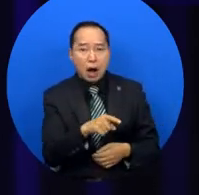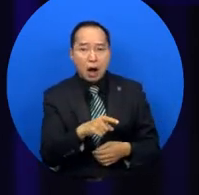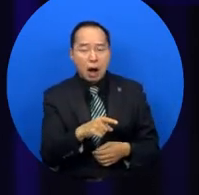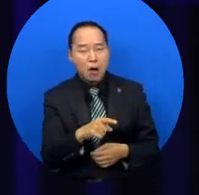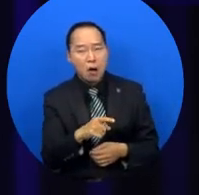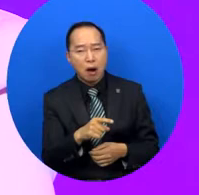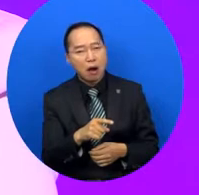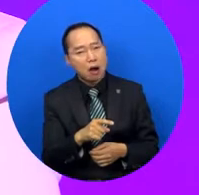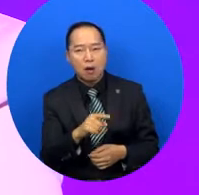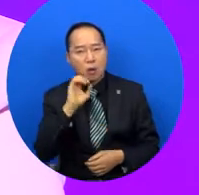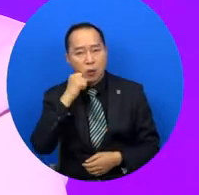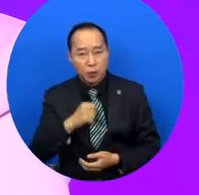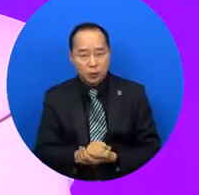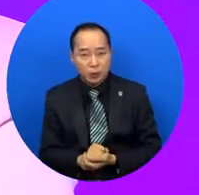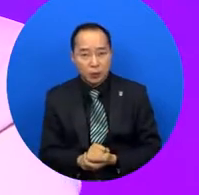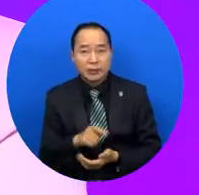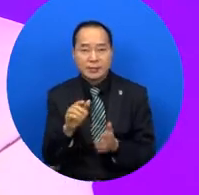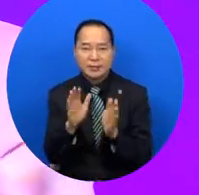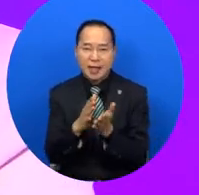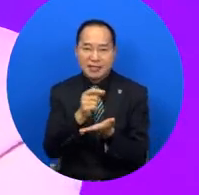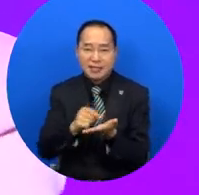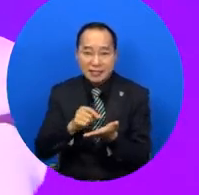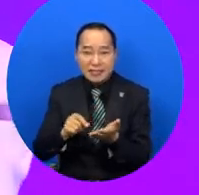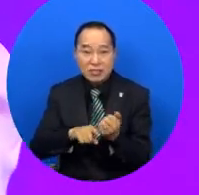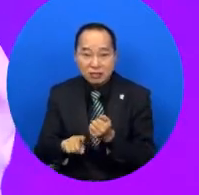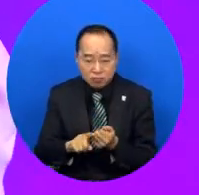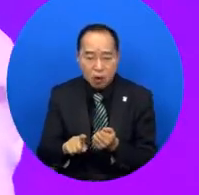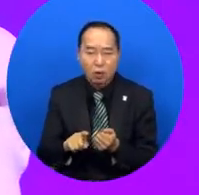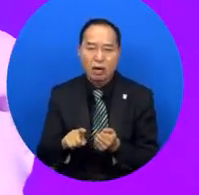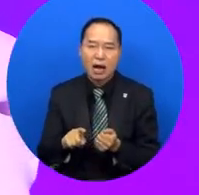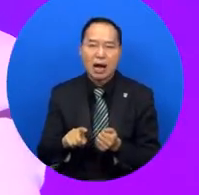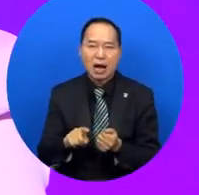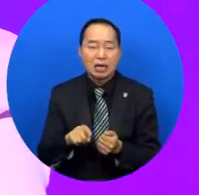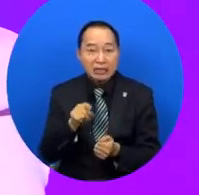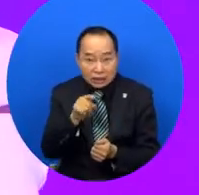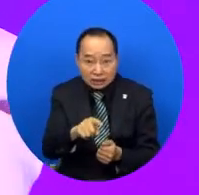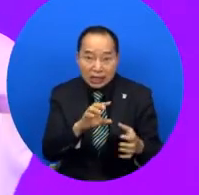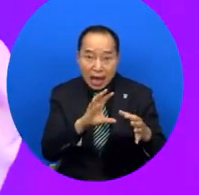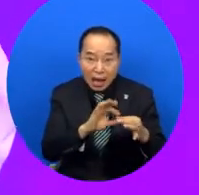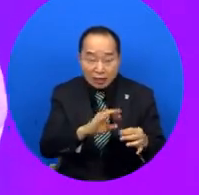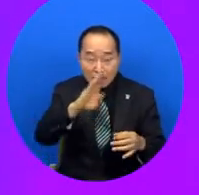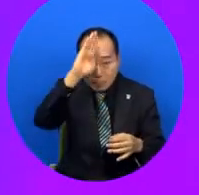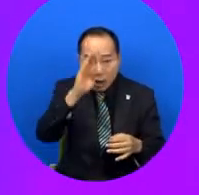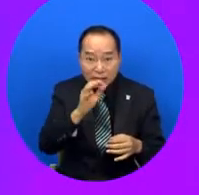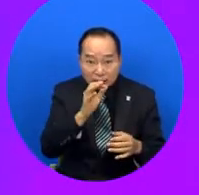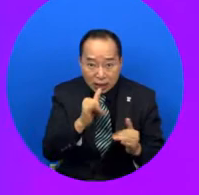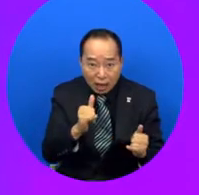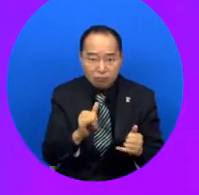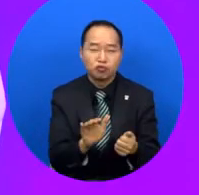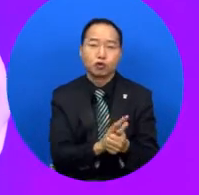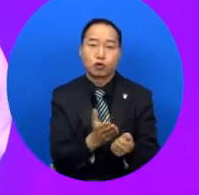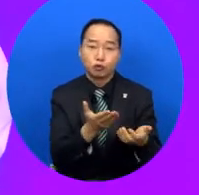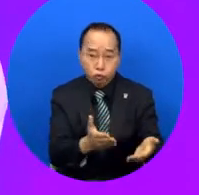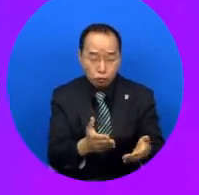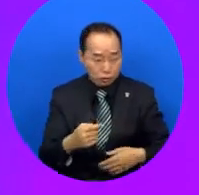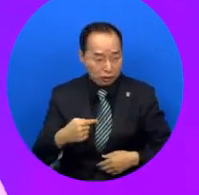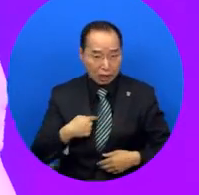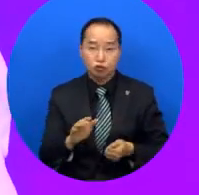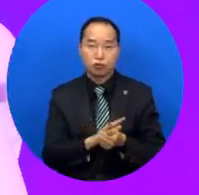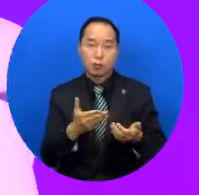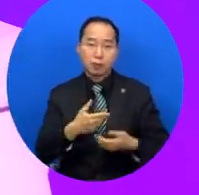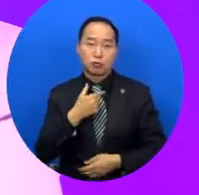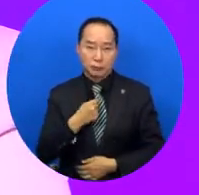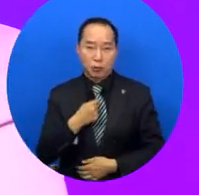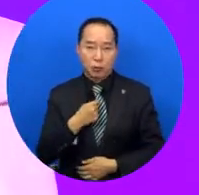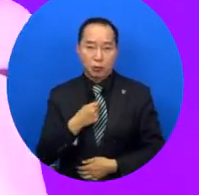참 힘들더라고요. 이런 제 이야기를 글로 쓴 이유도 좀 알리고 고생하는 분 좀 위로도 해주고 싶었어요. 좀 이해도